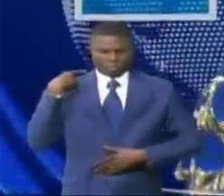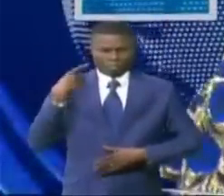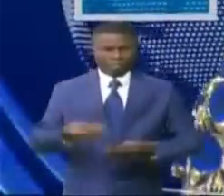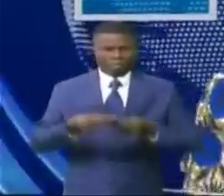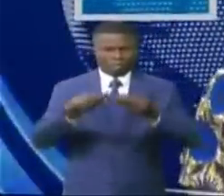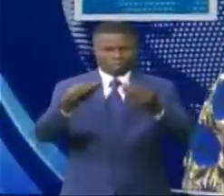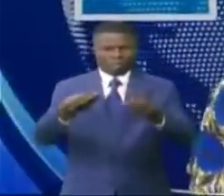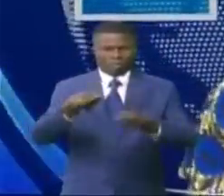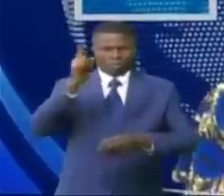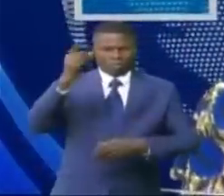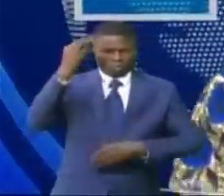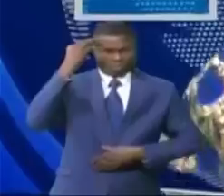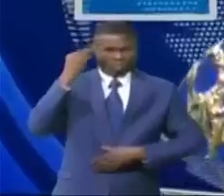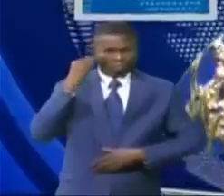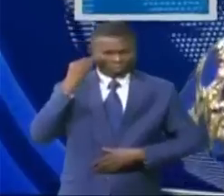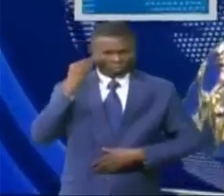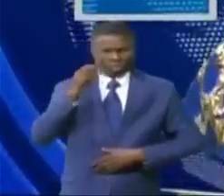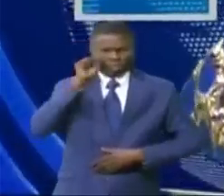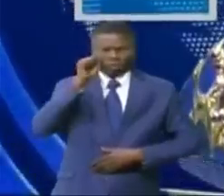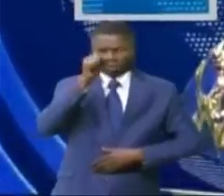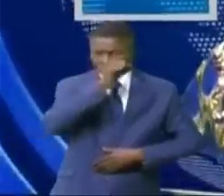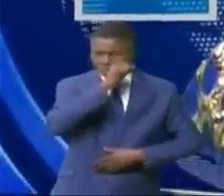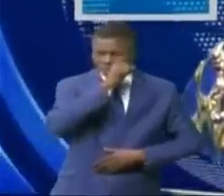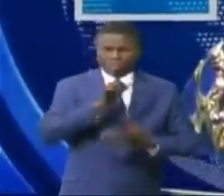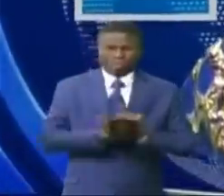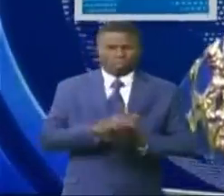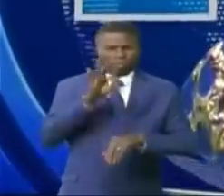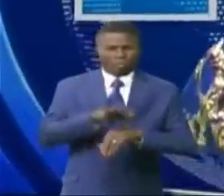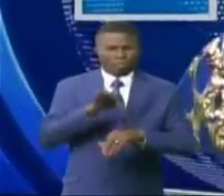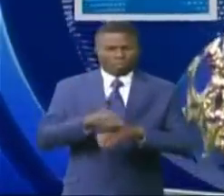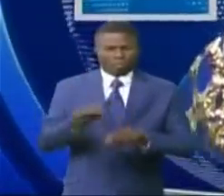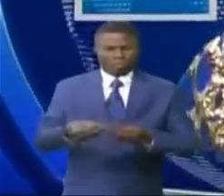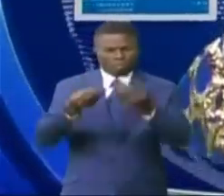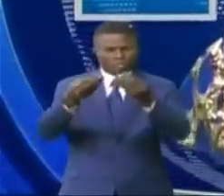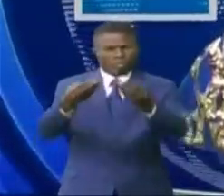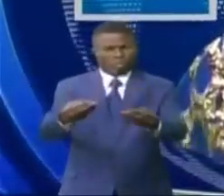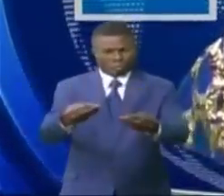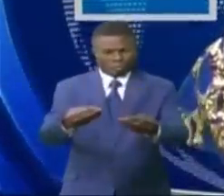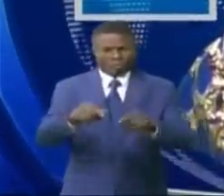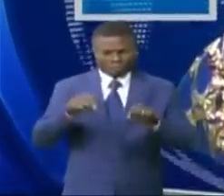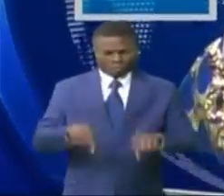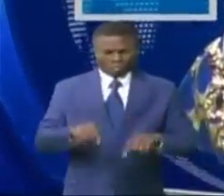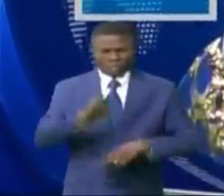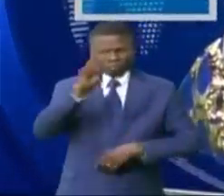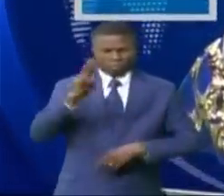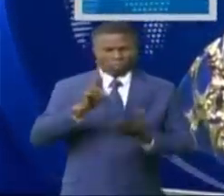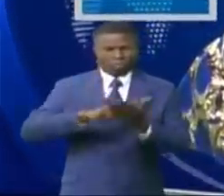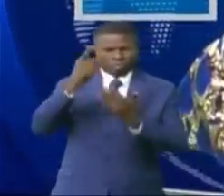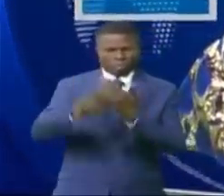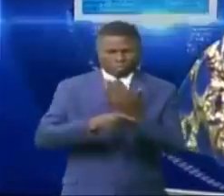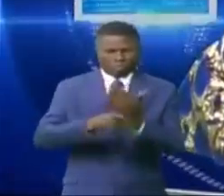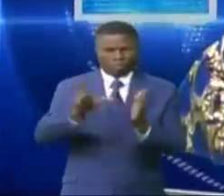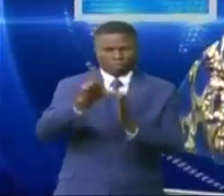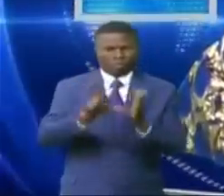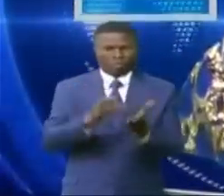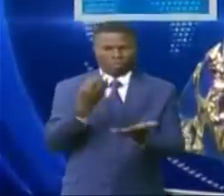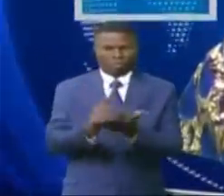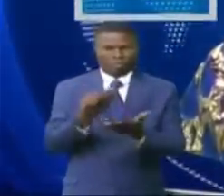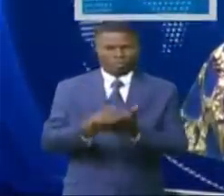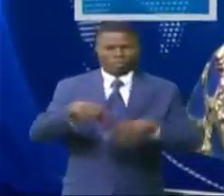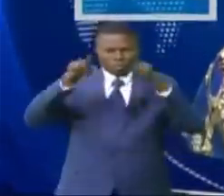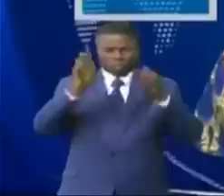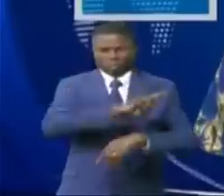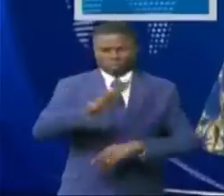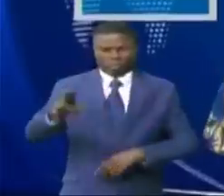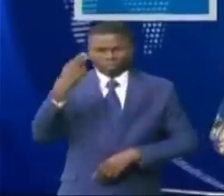a offert au Premier ministre Jean-Michel Samalukonde l'occasion de déposer ce même vendredi le projet de loi des finances exercice 2024